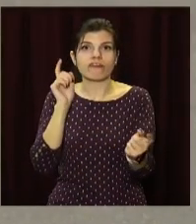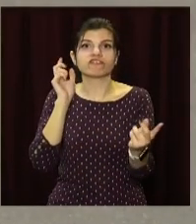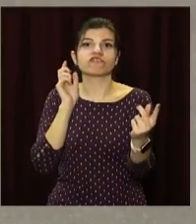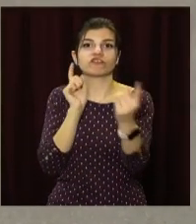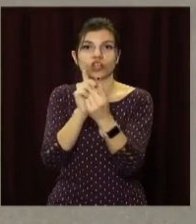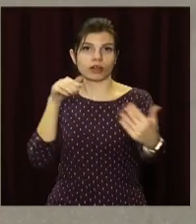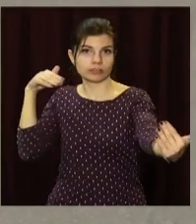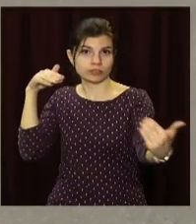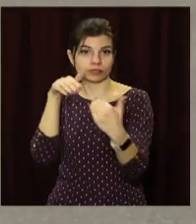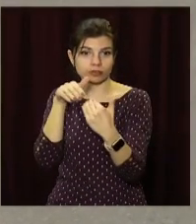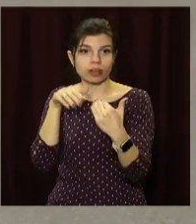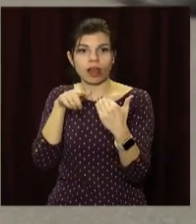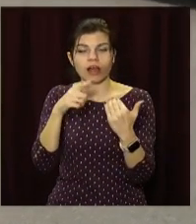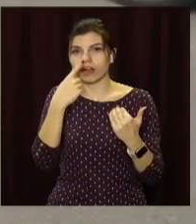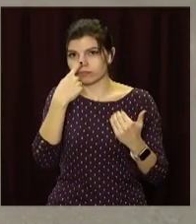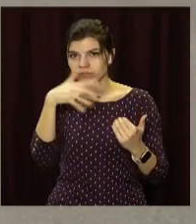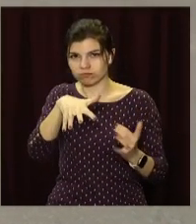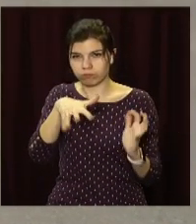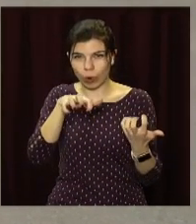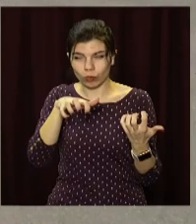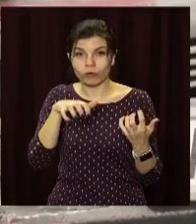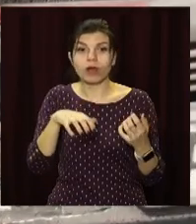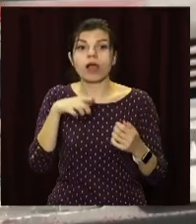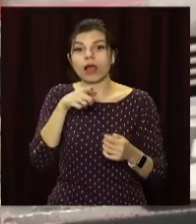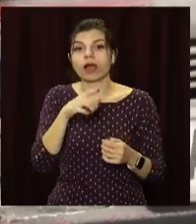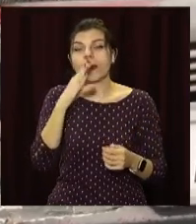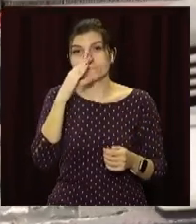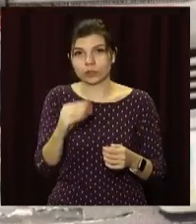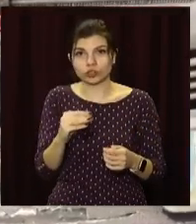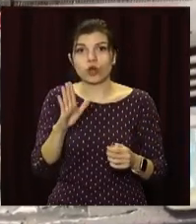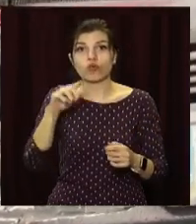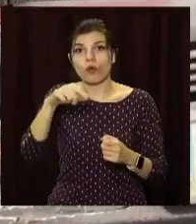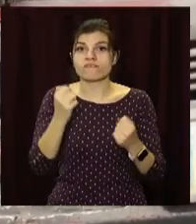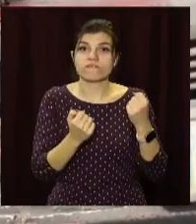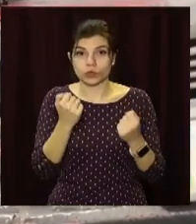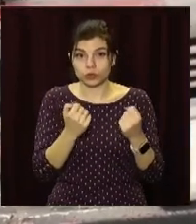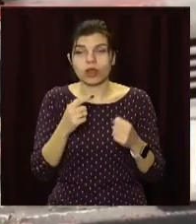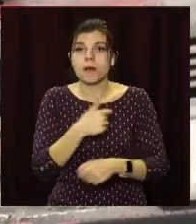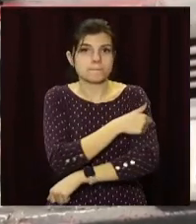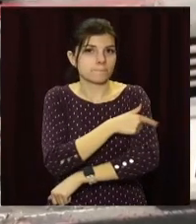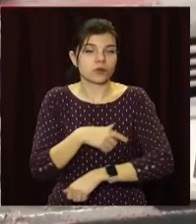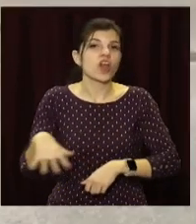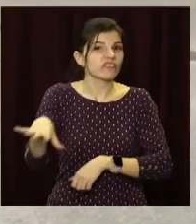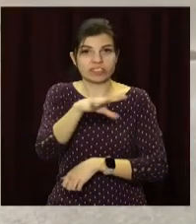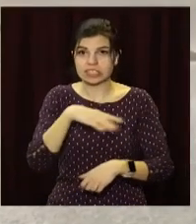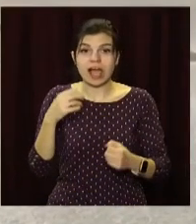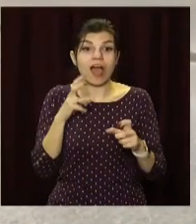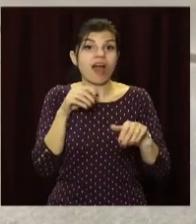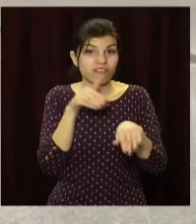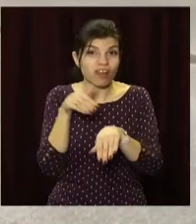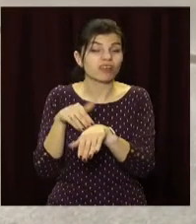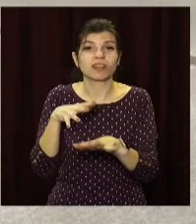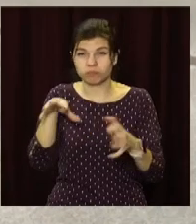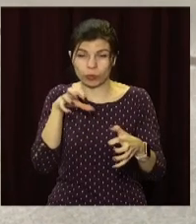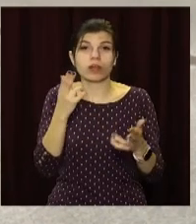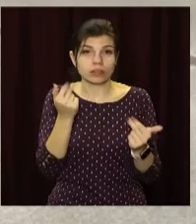В обох автівках ушкоджені бампери. У салоні мікроавтобуса перебував тільки водій. Від меддопомоги всі учасники аварії